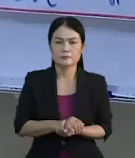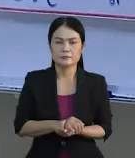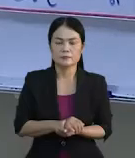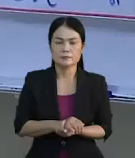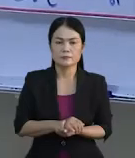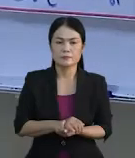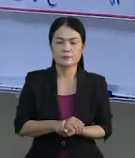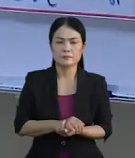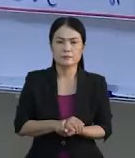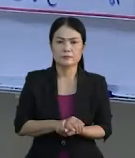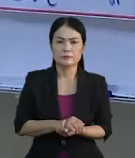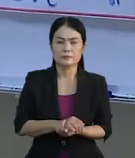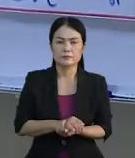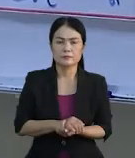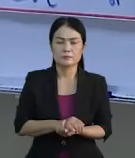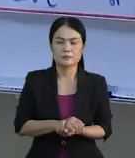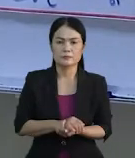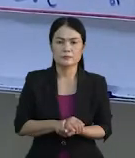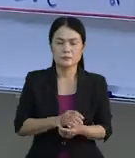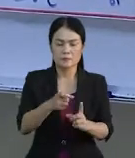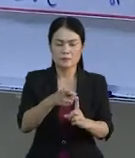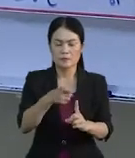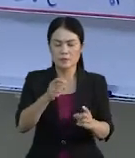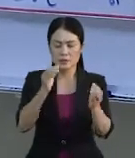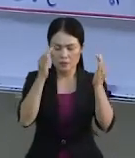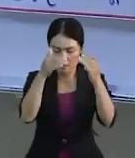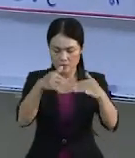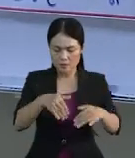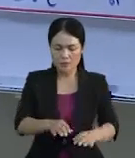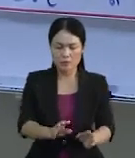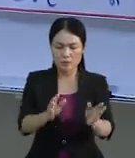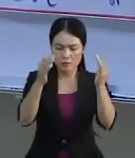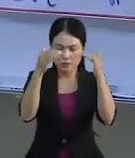ពីរលក